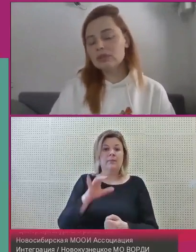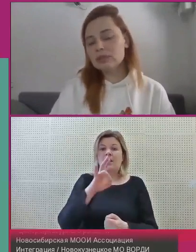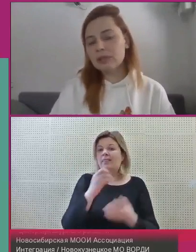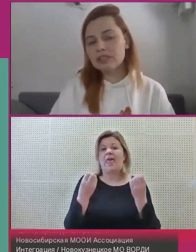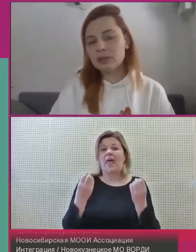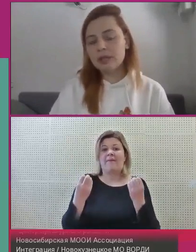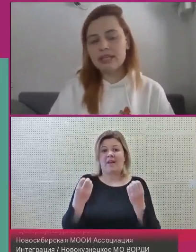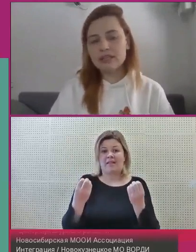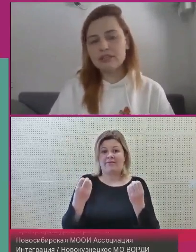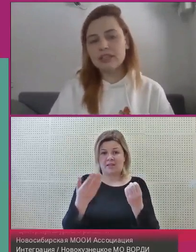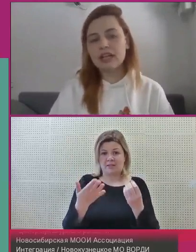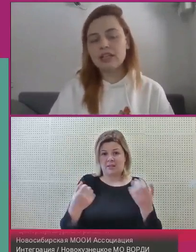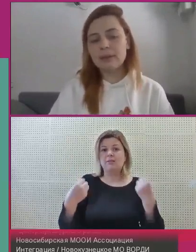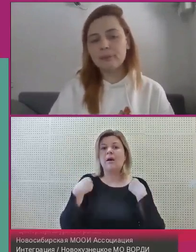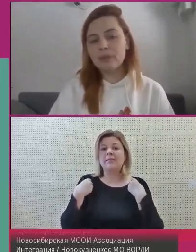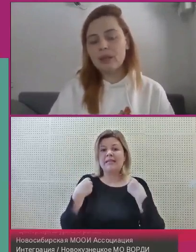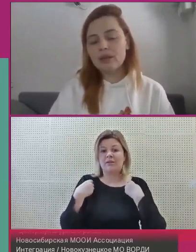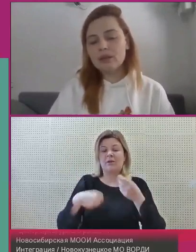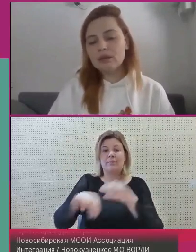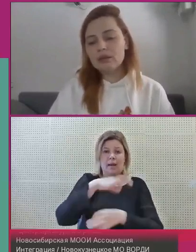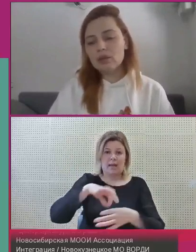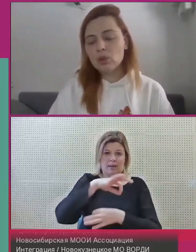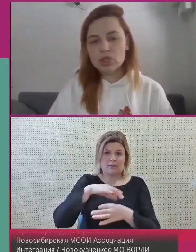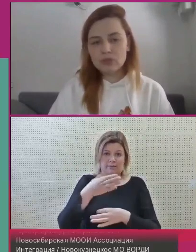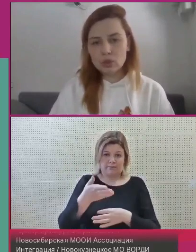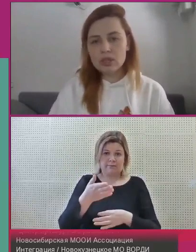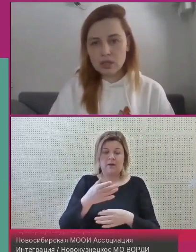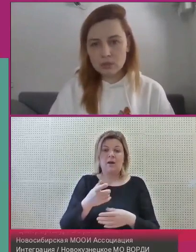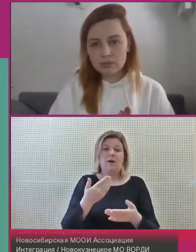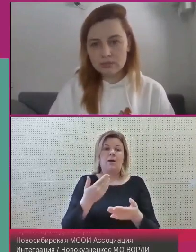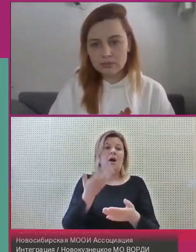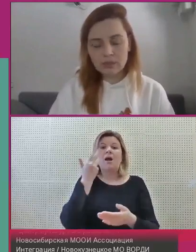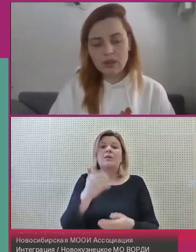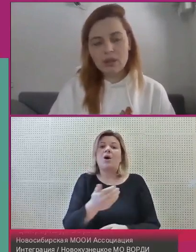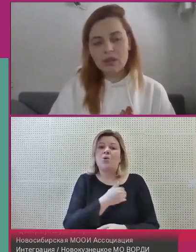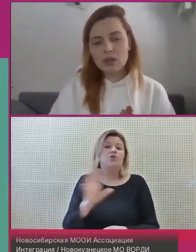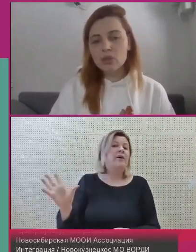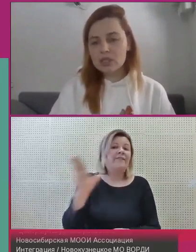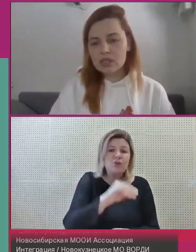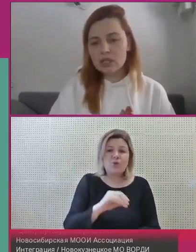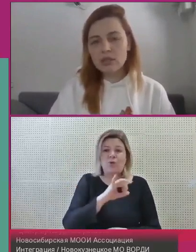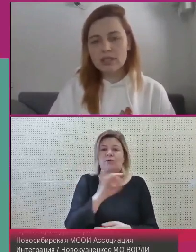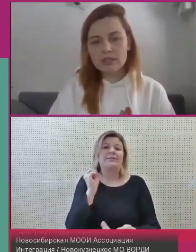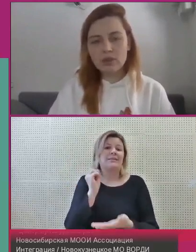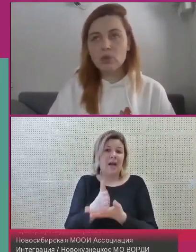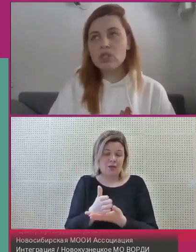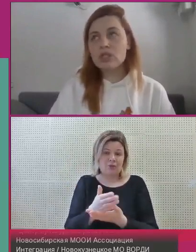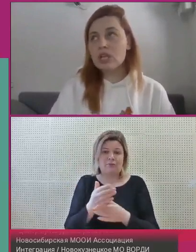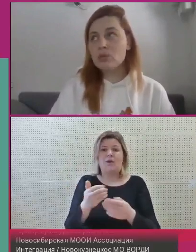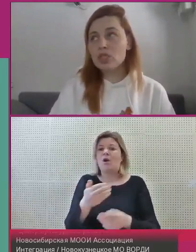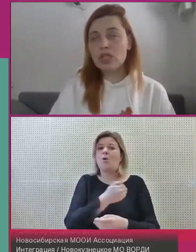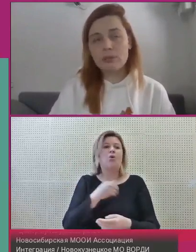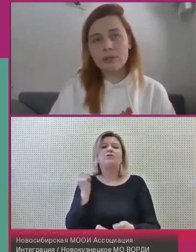неэффективности вот спортивных проектов. Это когда хочется все и сразу, хочется сразу красиво,